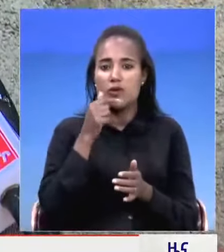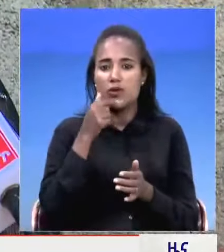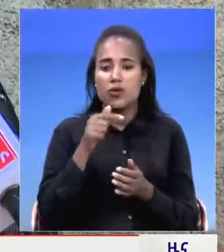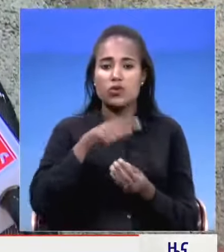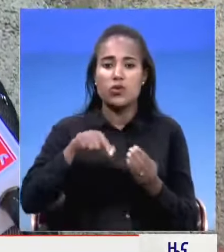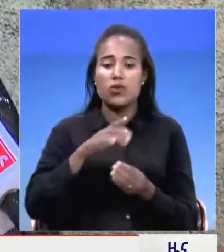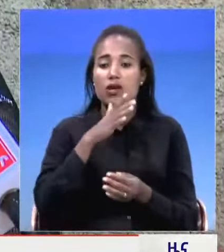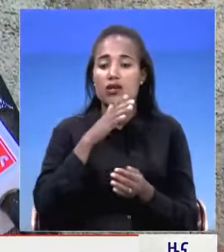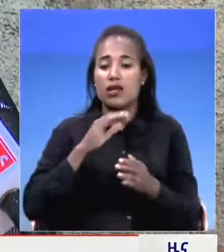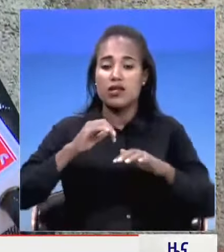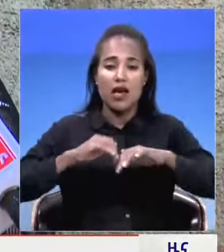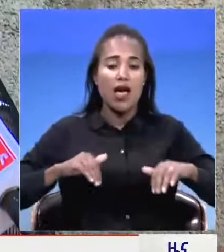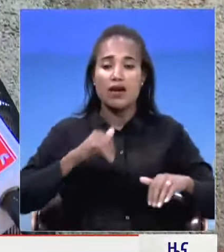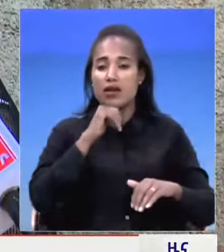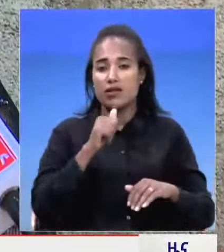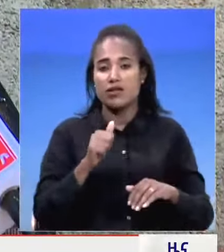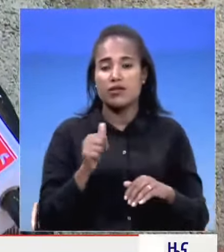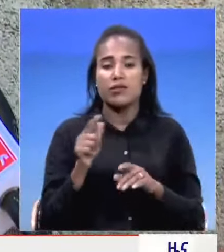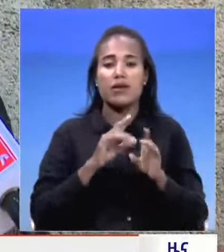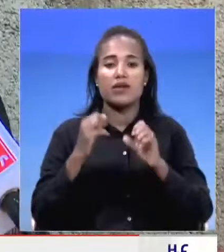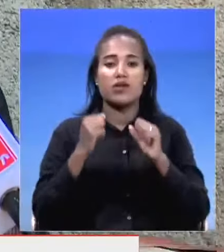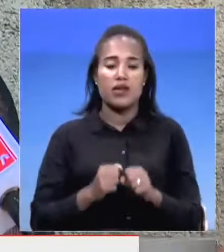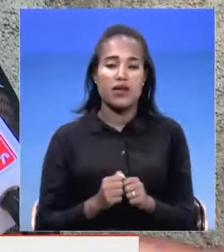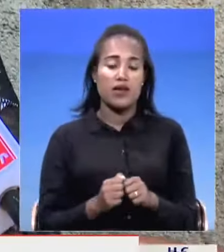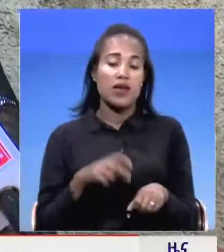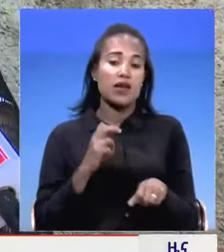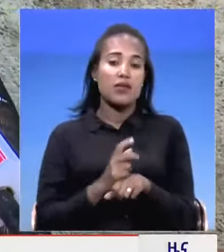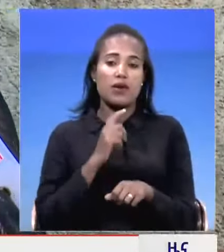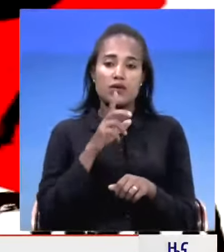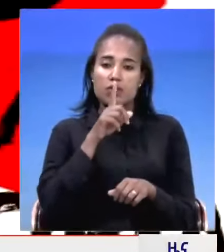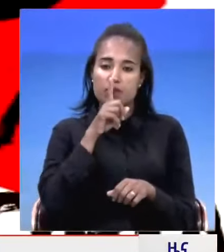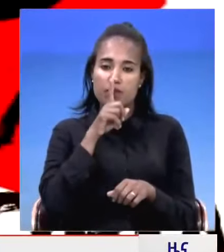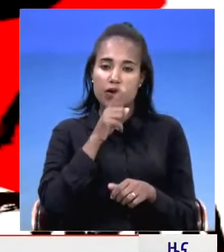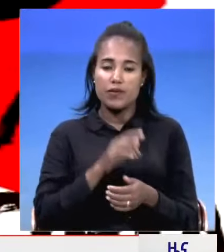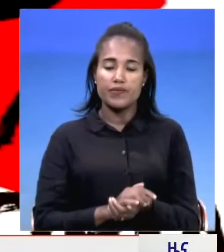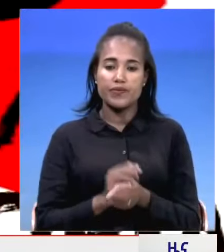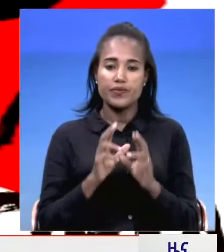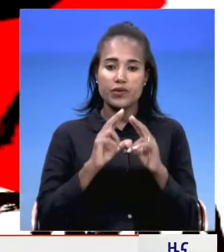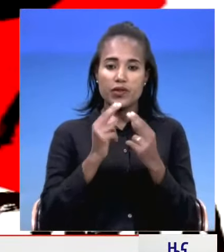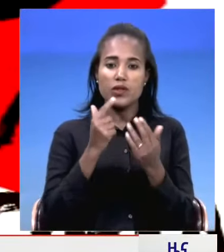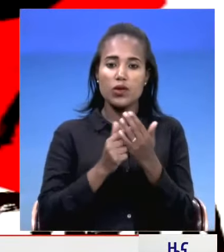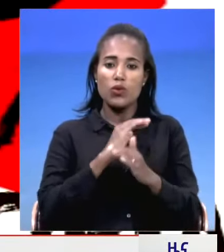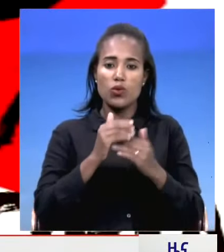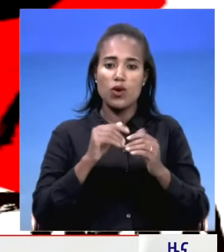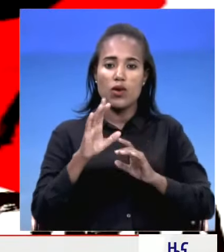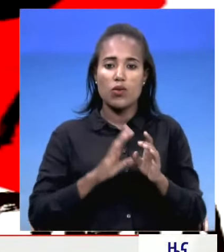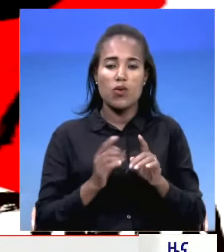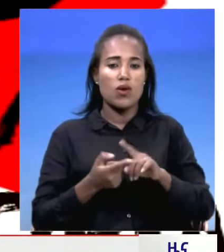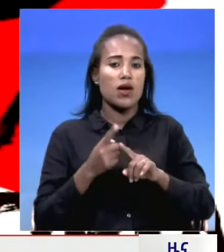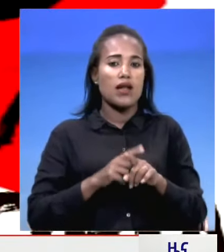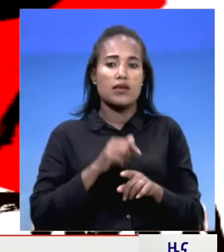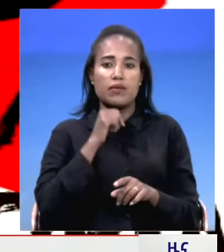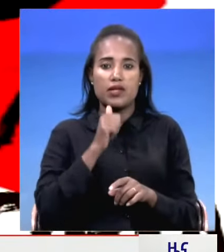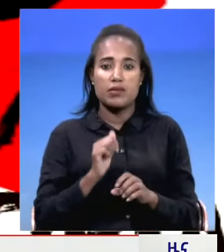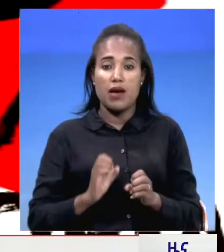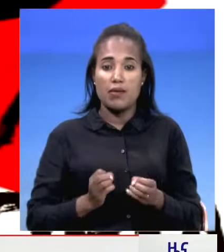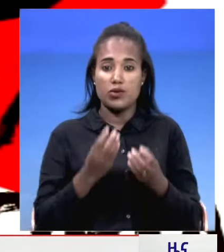እናት አይገለግልሽም፣ አባት አይገለግልሽም። የዛን ሰዓት ፈተና ዝም ብሎ ዝም ብሎ መፈተን ነው። ቡድኑ ይህን ሁሉ አድርጎ አልተመለሰም።